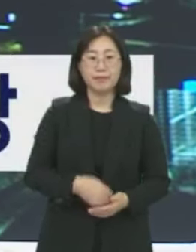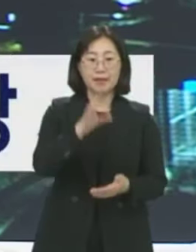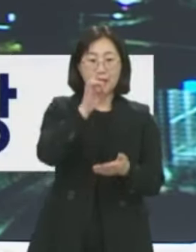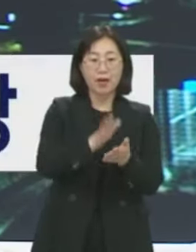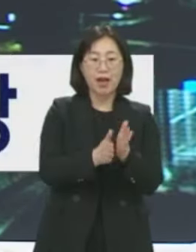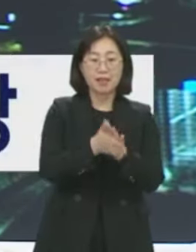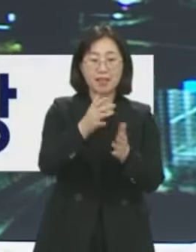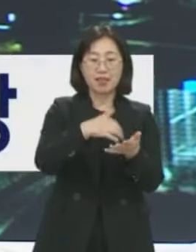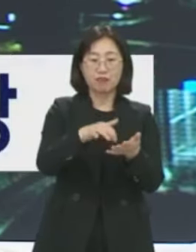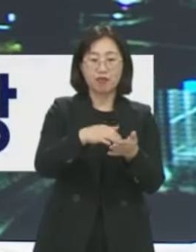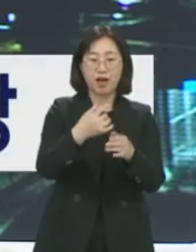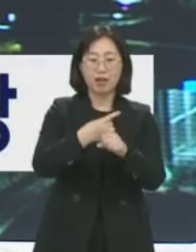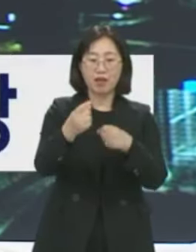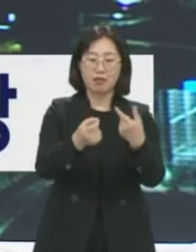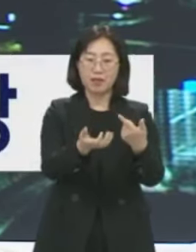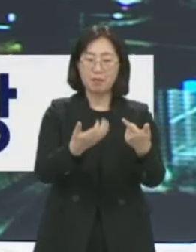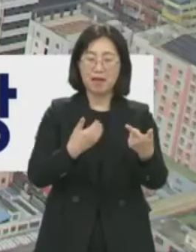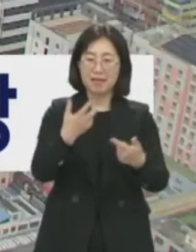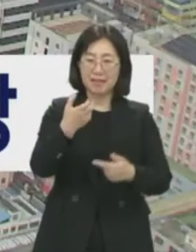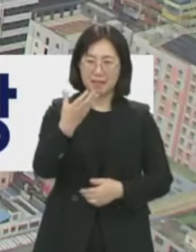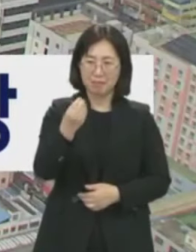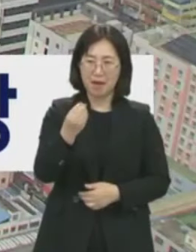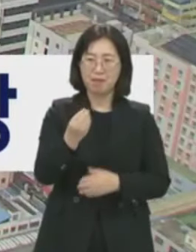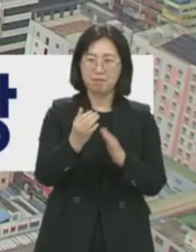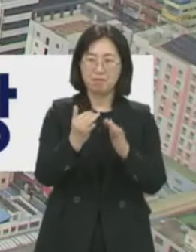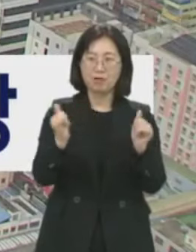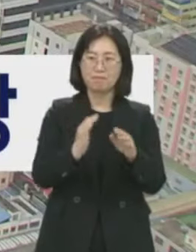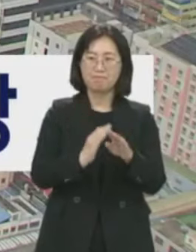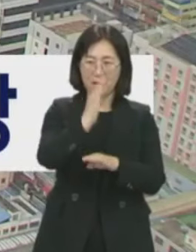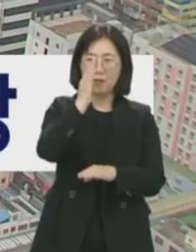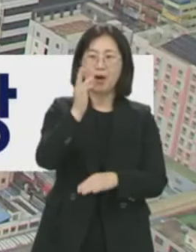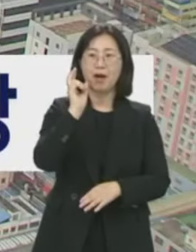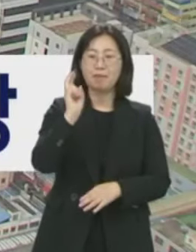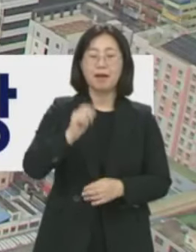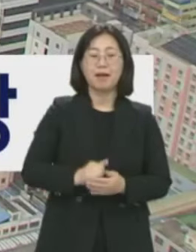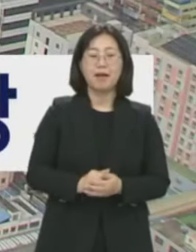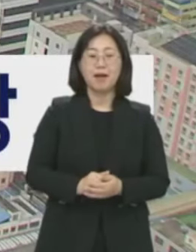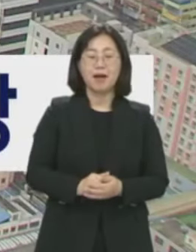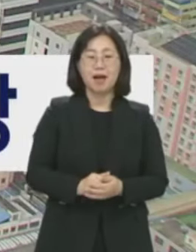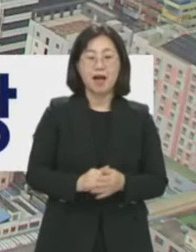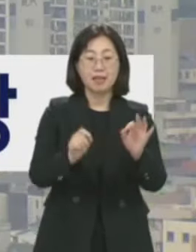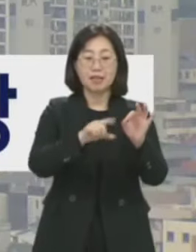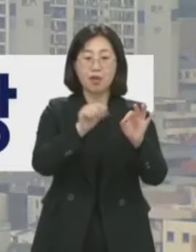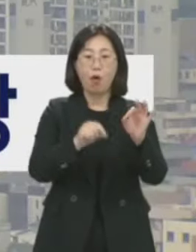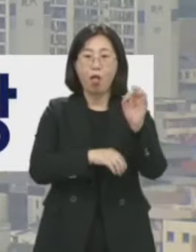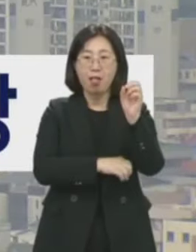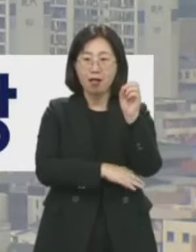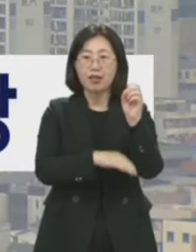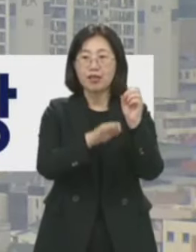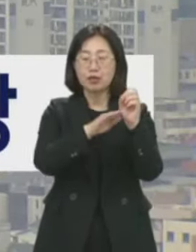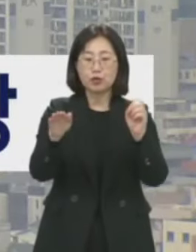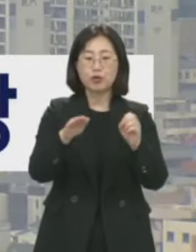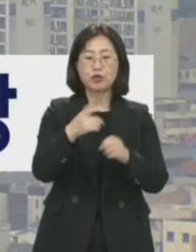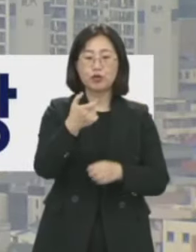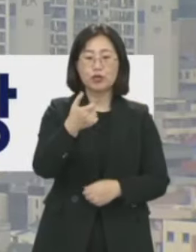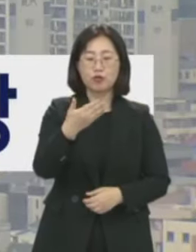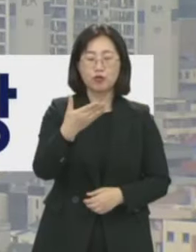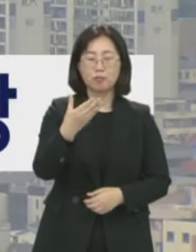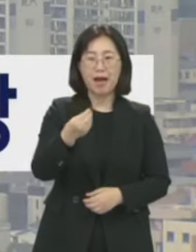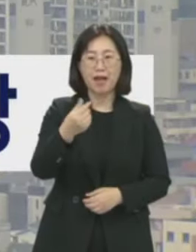천안시 인구가 내년 상반기 70만 명을 넘어설 전망입니다. 천안시는 10월 말 기준 천안시 인구가